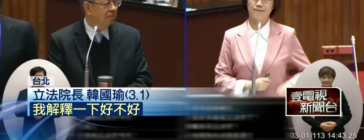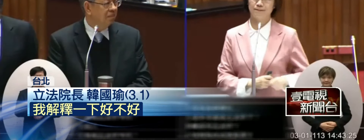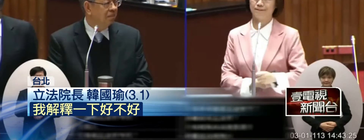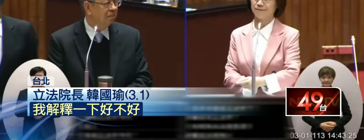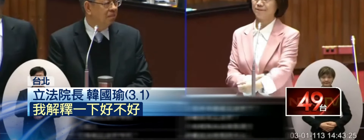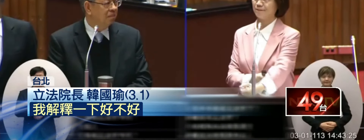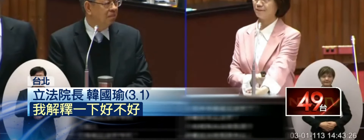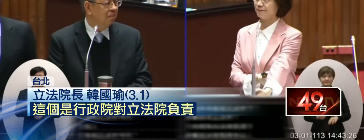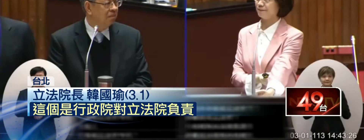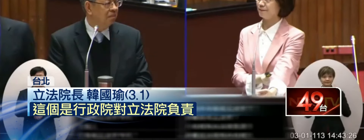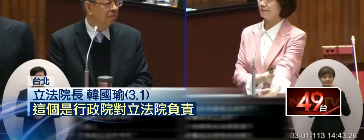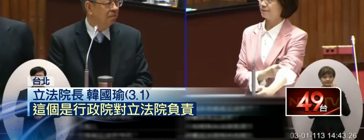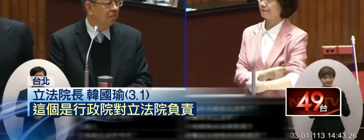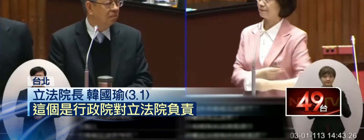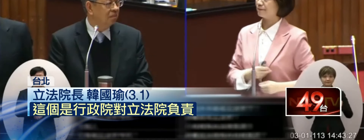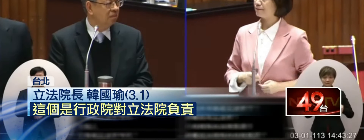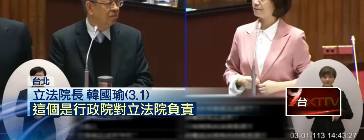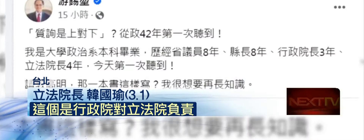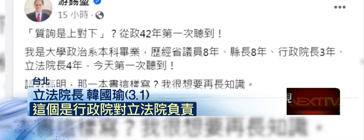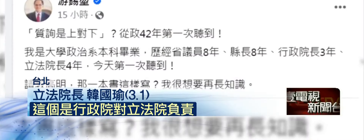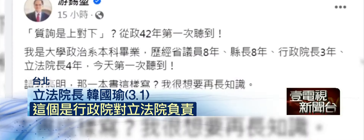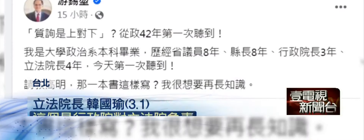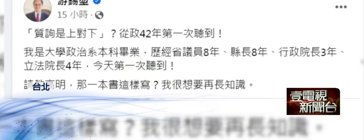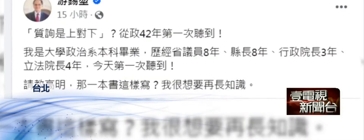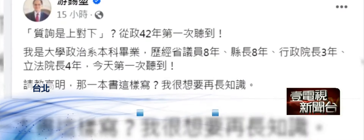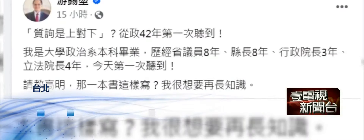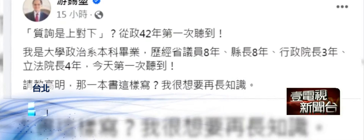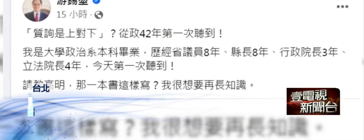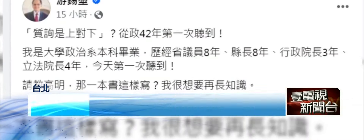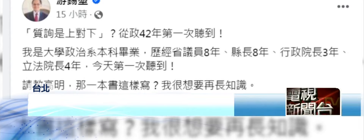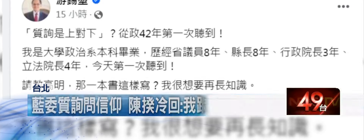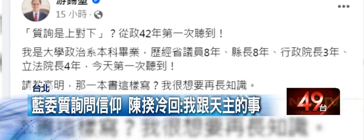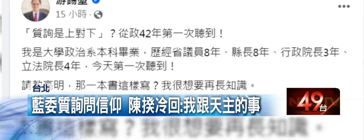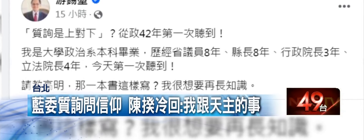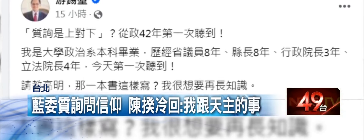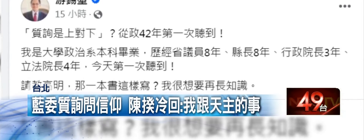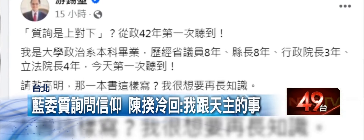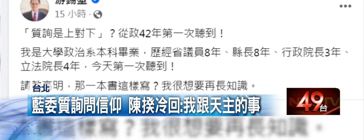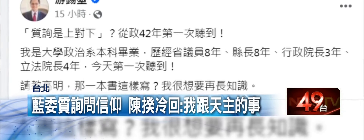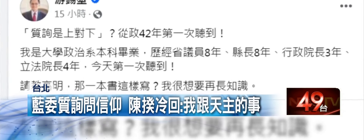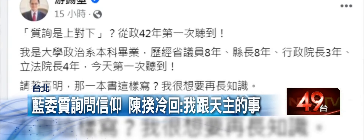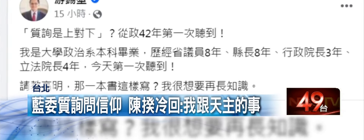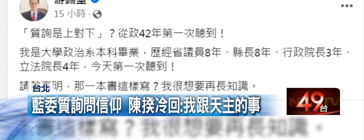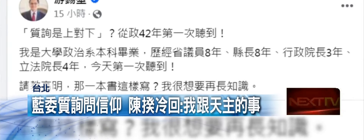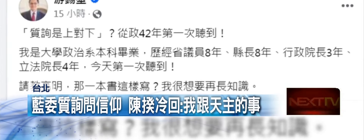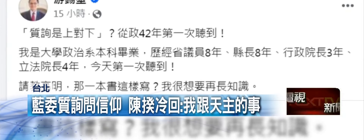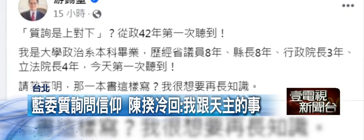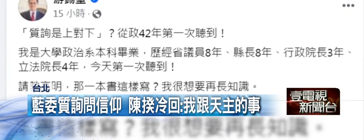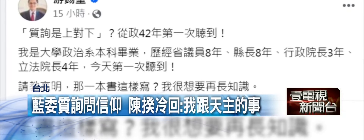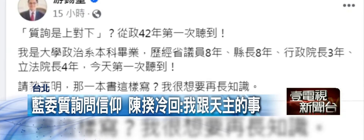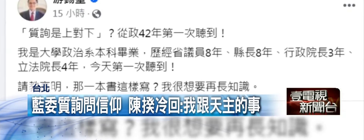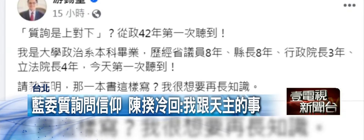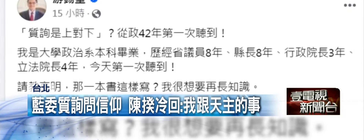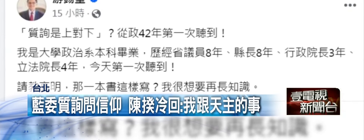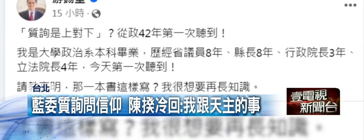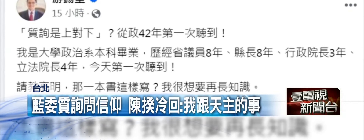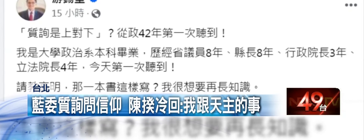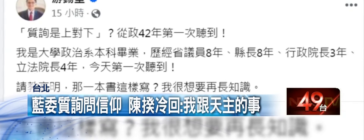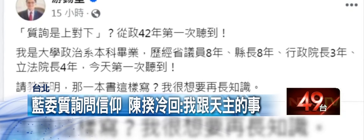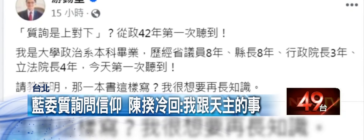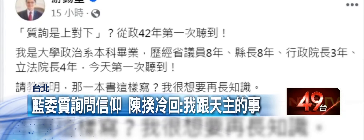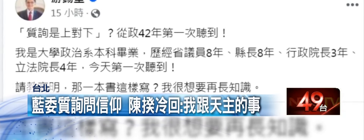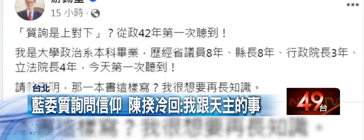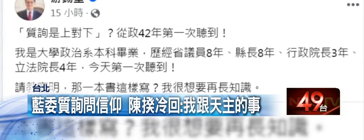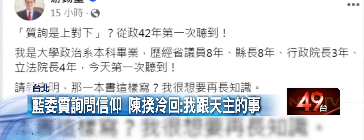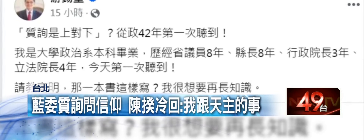这个是行政院对立法院负责。 前院长游锡堃也隔空声援陈建仁，脸书发文直呼质询是上对